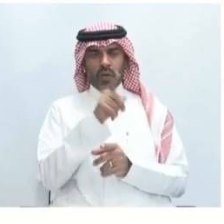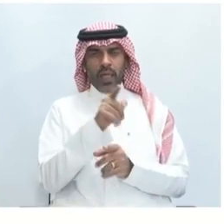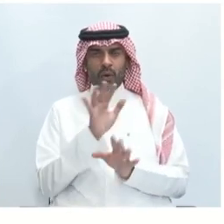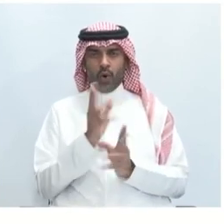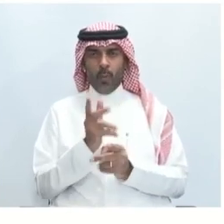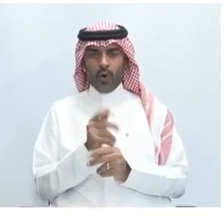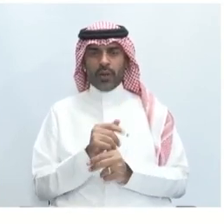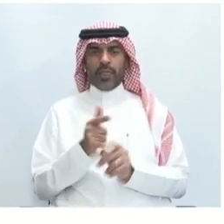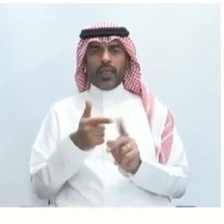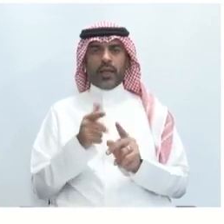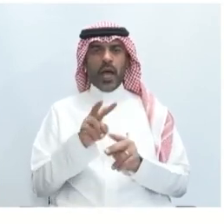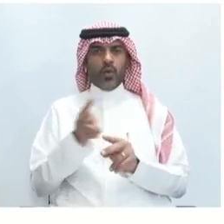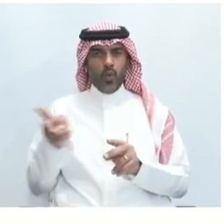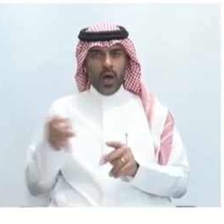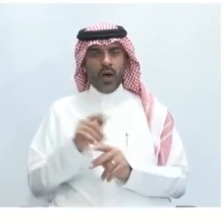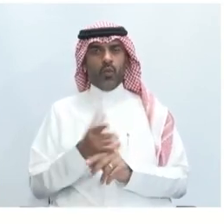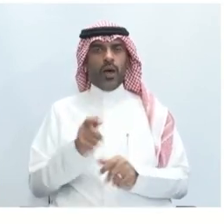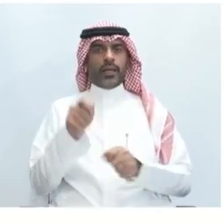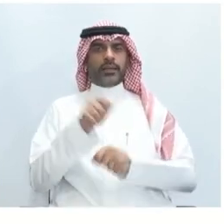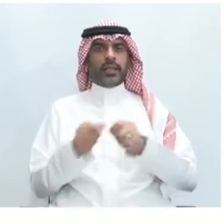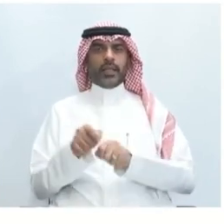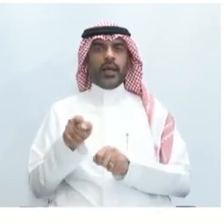الروبوتات وايضا استخدامات الروبوتات